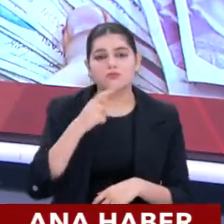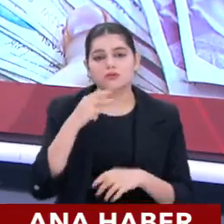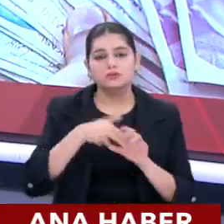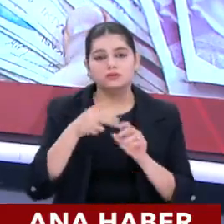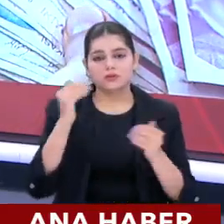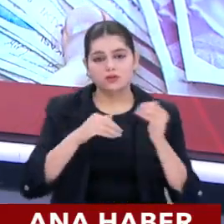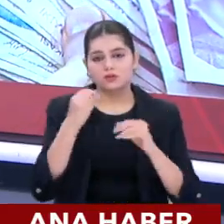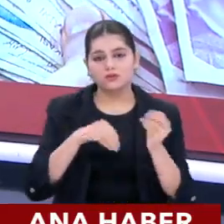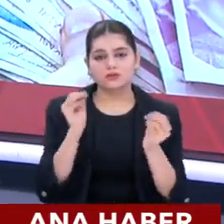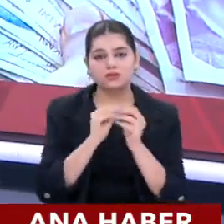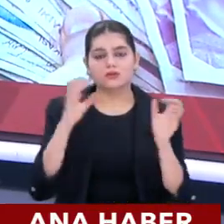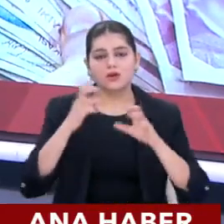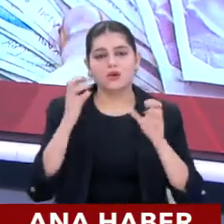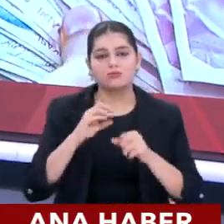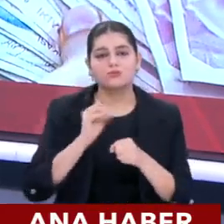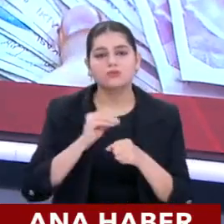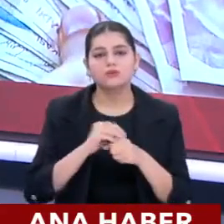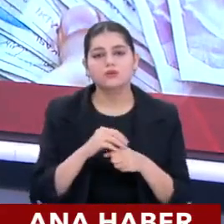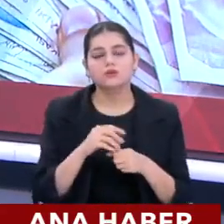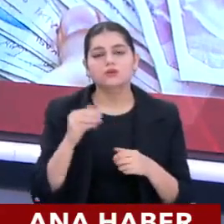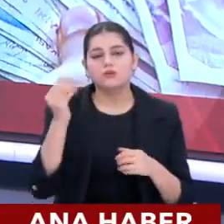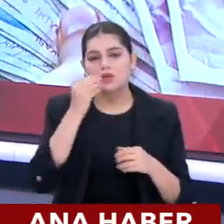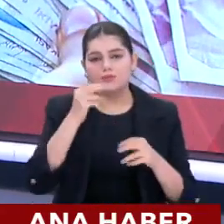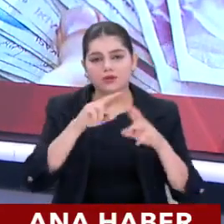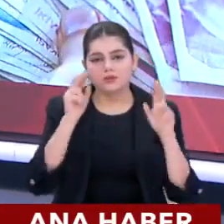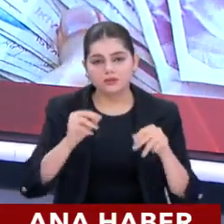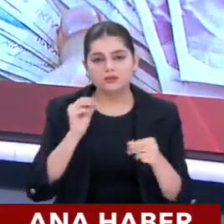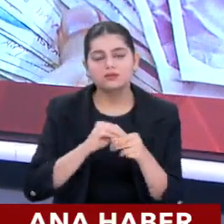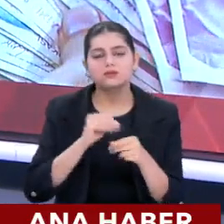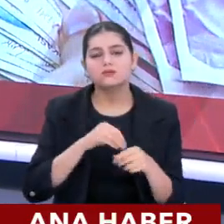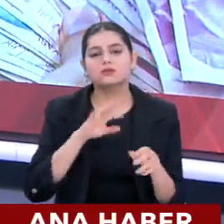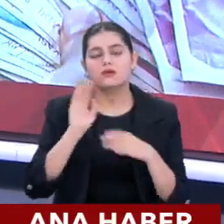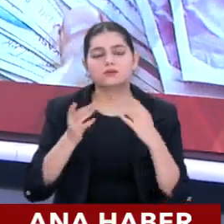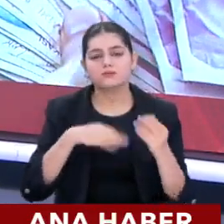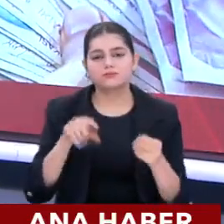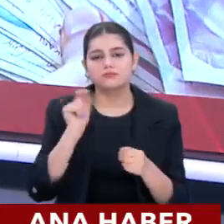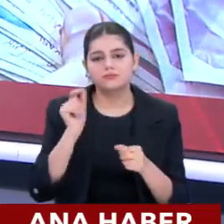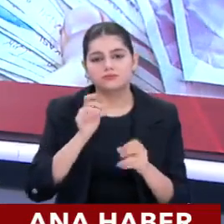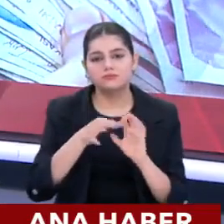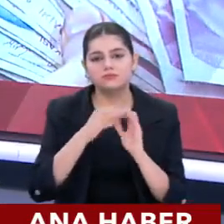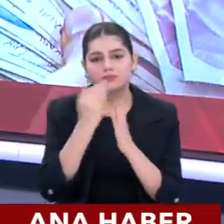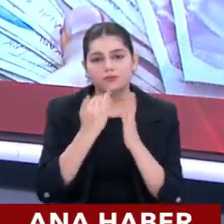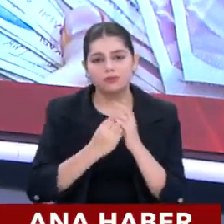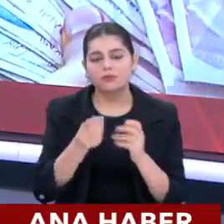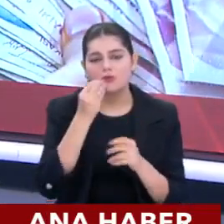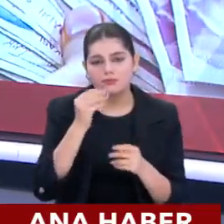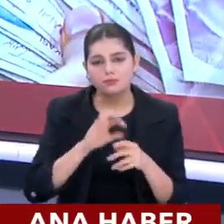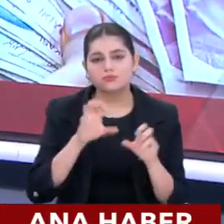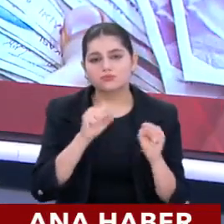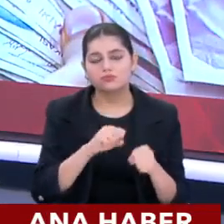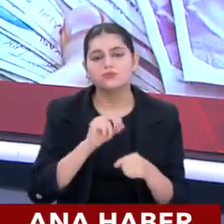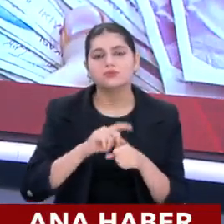akaryakıda gelen zam yağmuru bir etiketlere gelen zamlar her ama her kalemde işte gıdadan